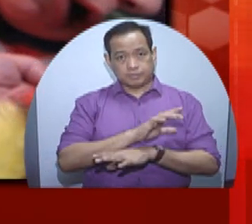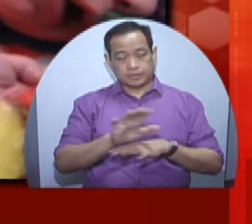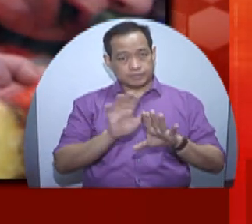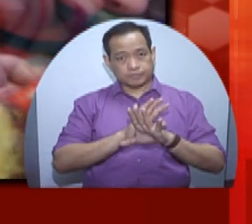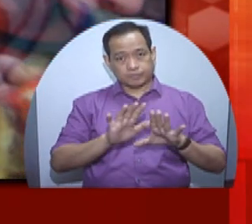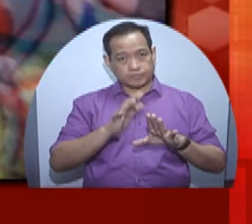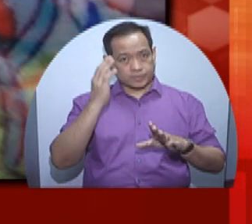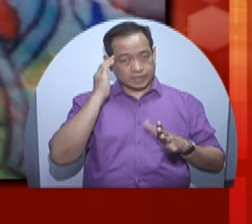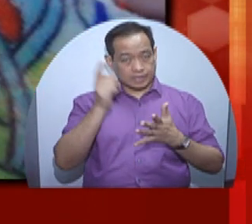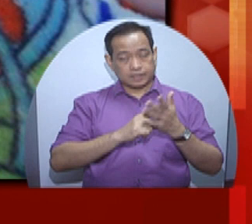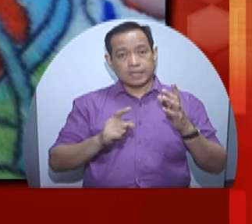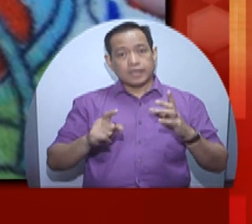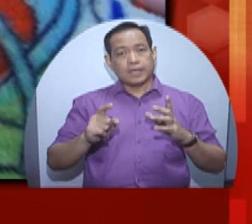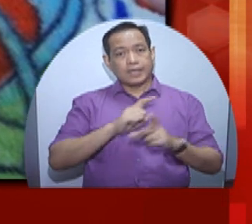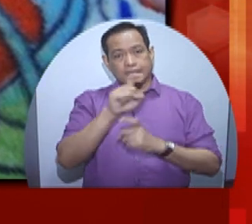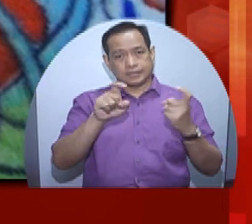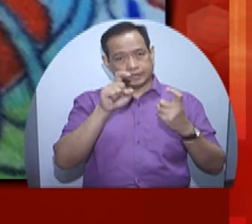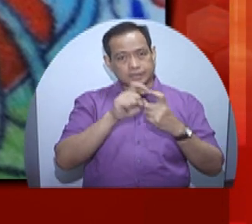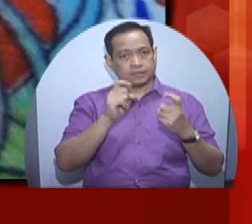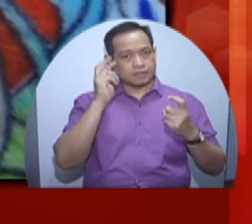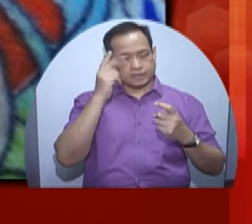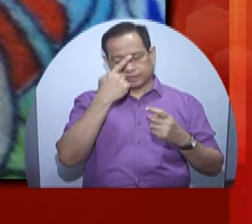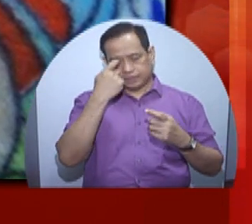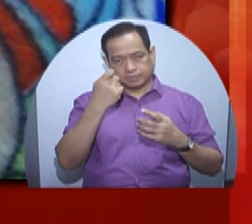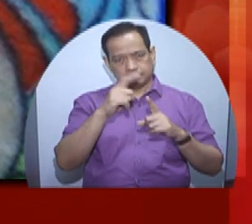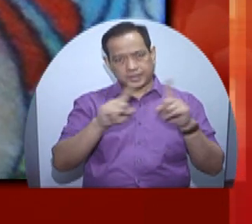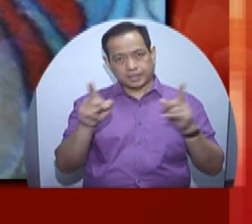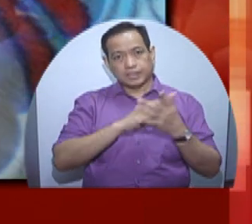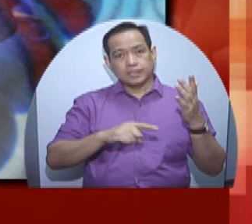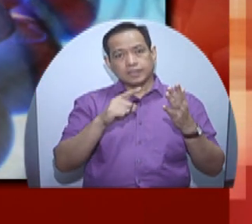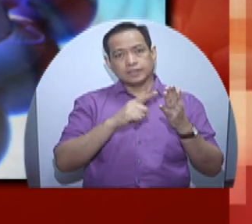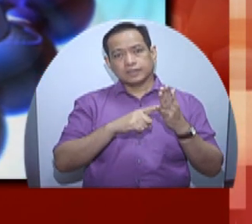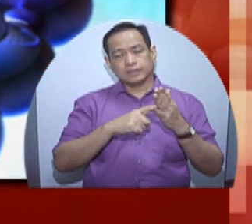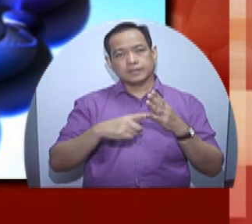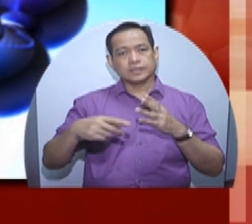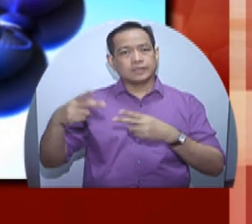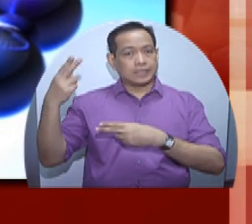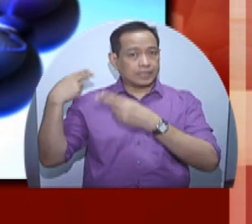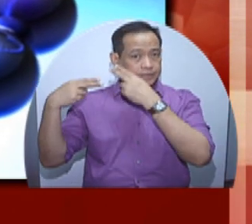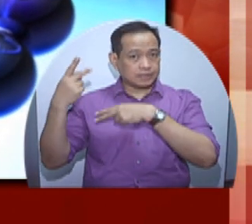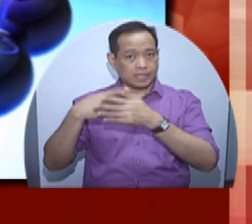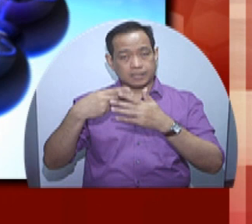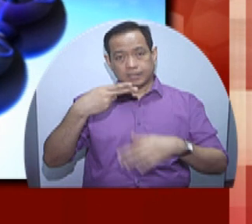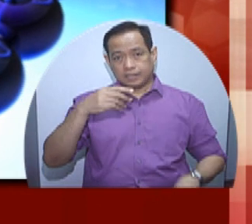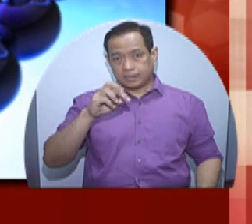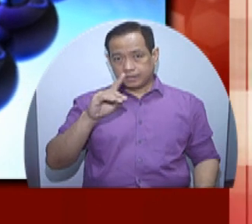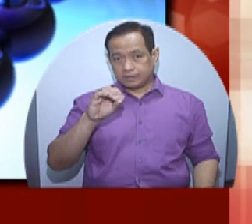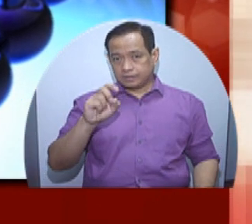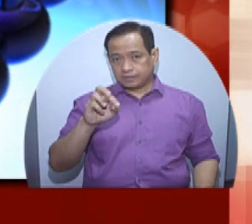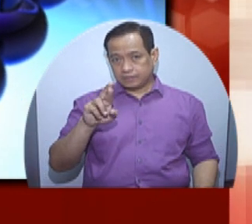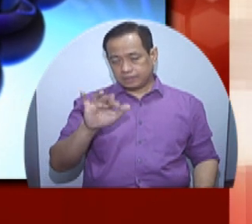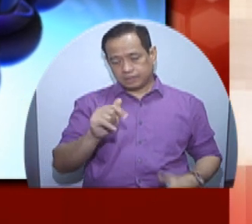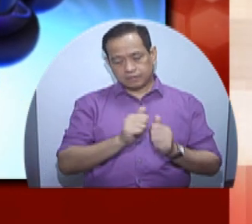apektado. Hindi pa natutukoy ang eksaktong dahilan nito. Ngunit lahi ang isa sa tinitignan dahilan